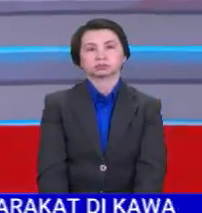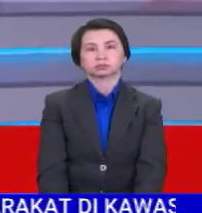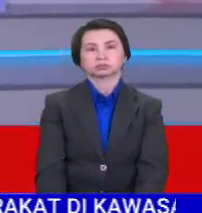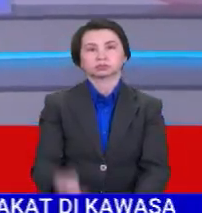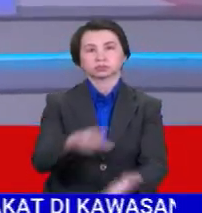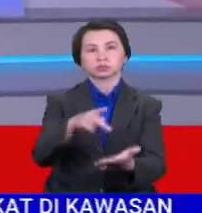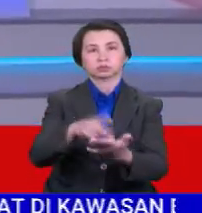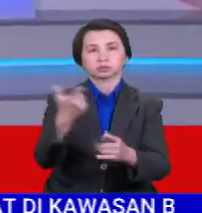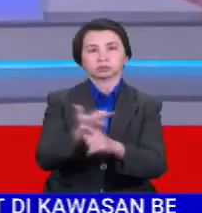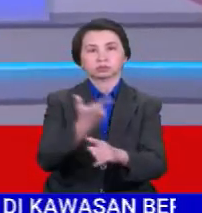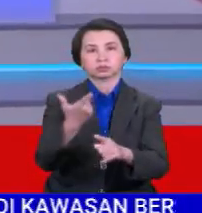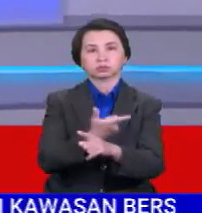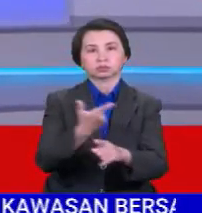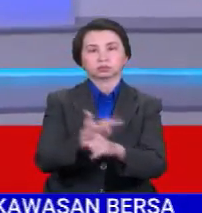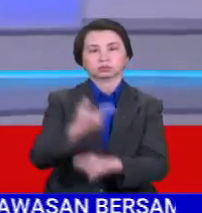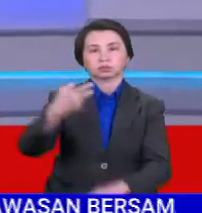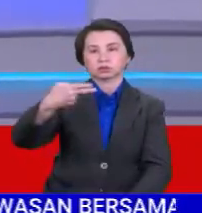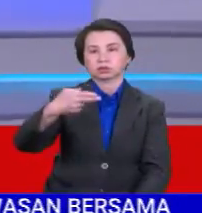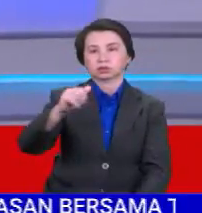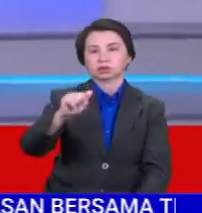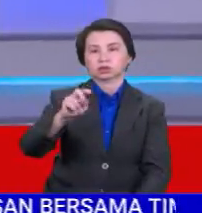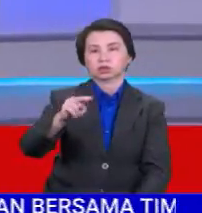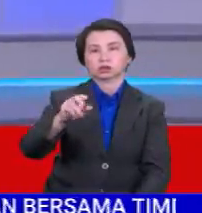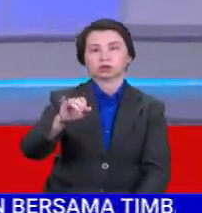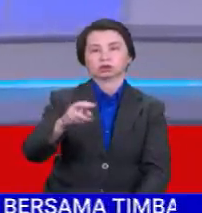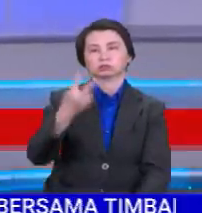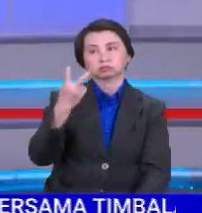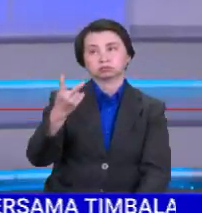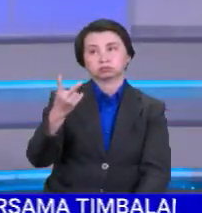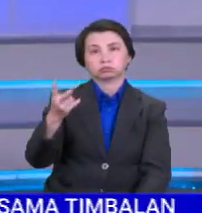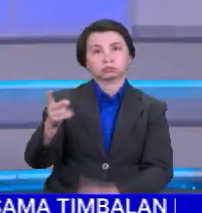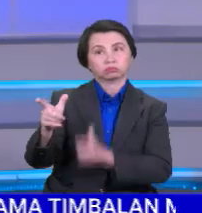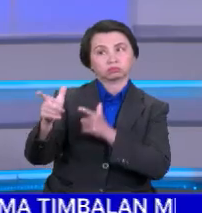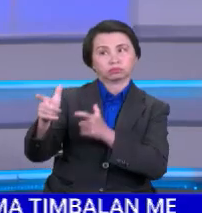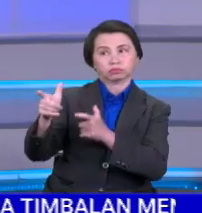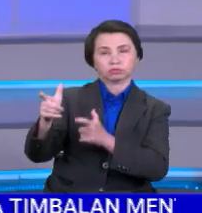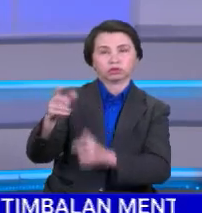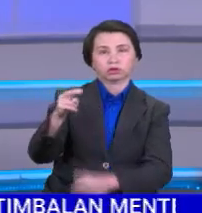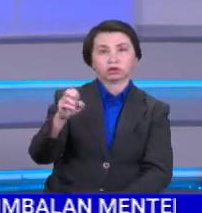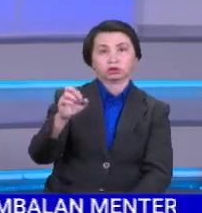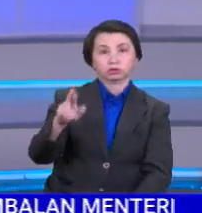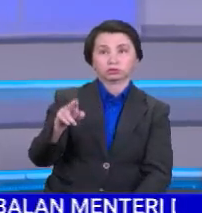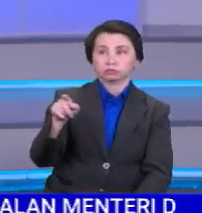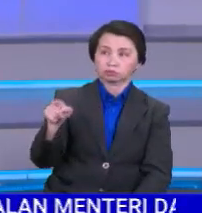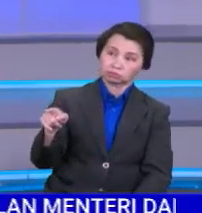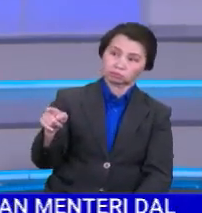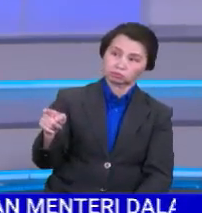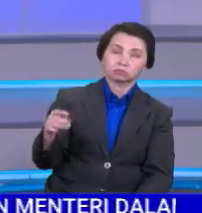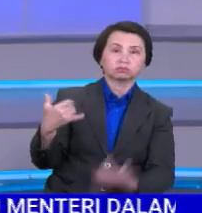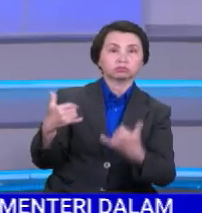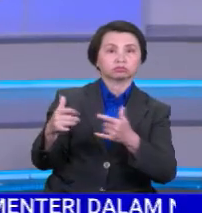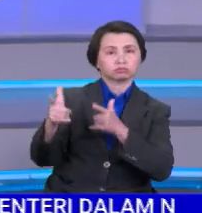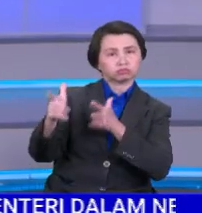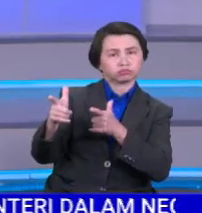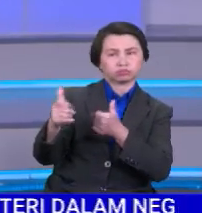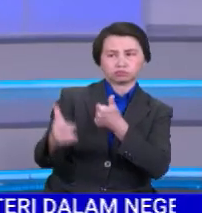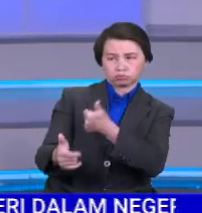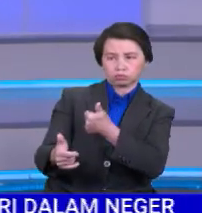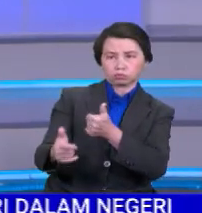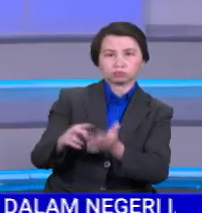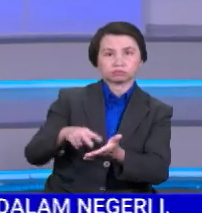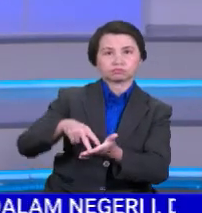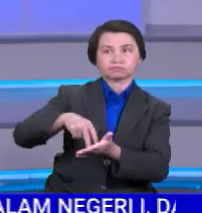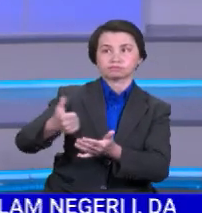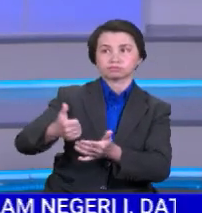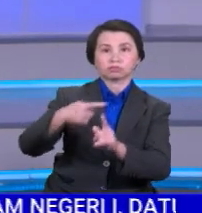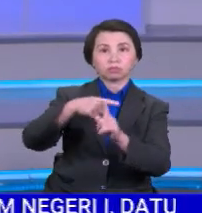Pusat Latihan Sukan Nasional Hanoi menjadi saksi buat penembak kebangsaan. Nurul Syasha Nadiah Muhammad Arifin beraksi cemerlang bangkit